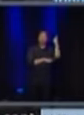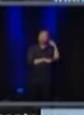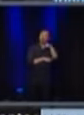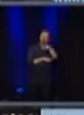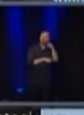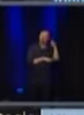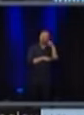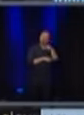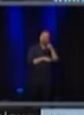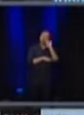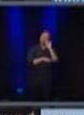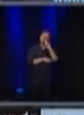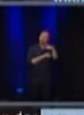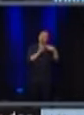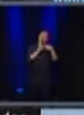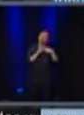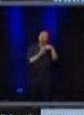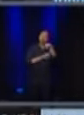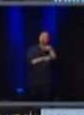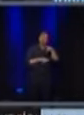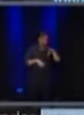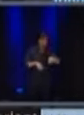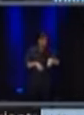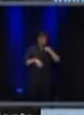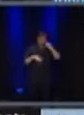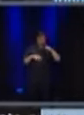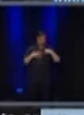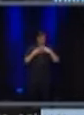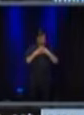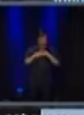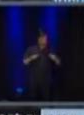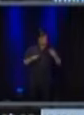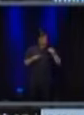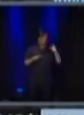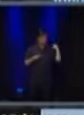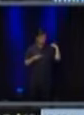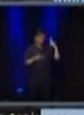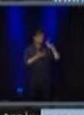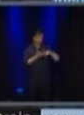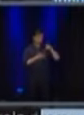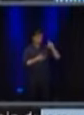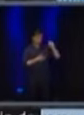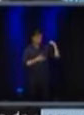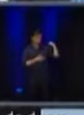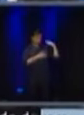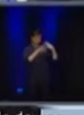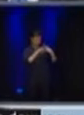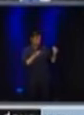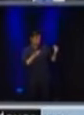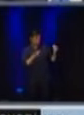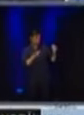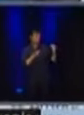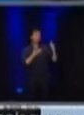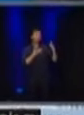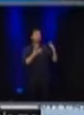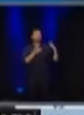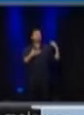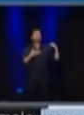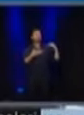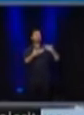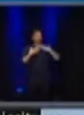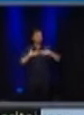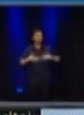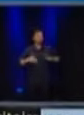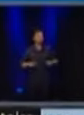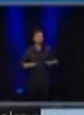par exemple, qui aurait attrapé la COVID au printemps 2020, qui aurait eu sa première dose de vaccin dans les dernières semaines, les derniers mois, combien de temps cette